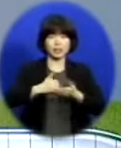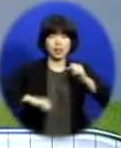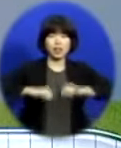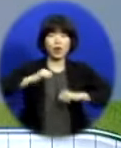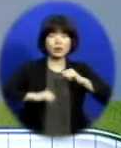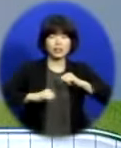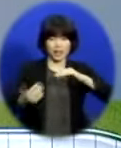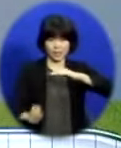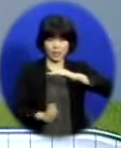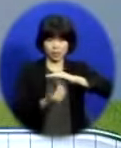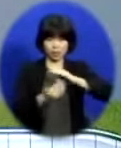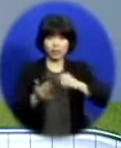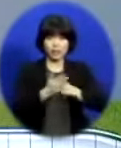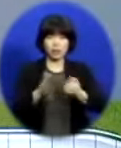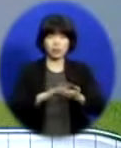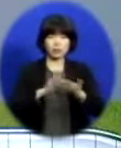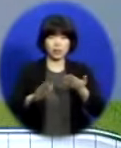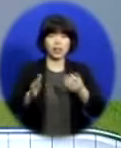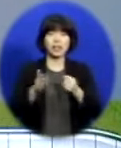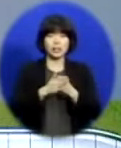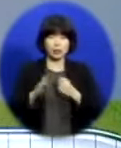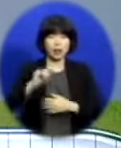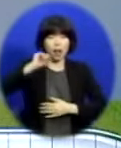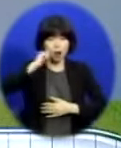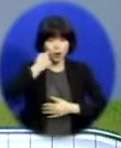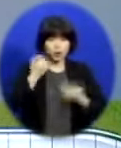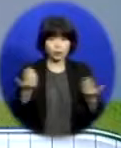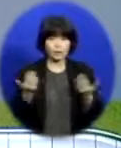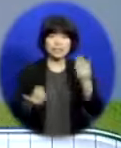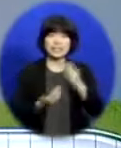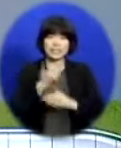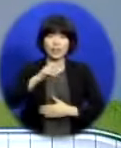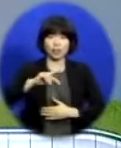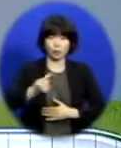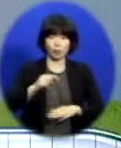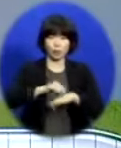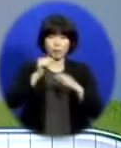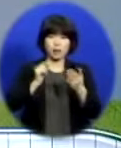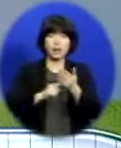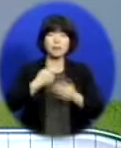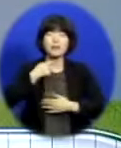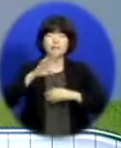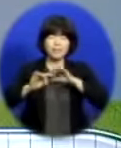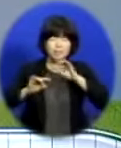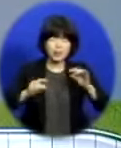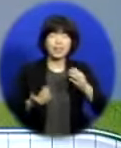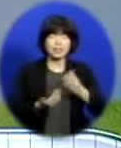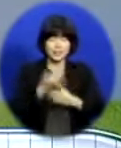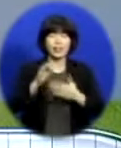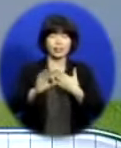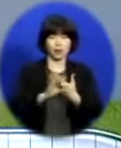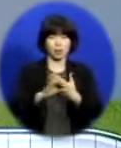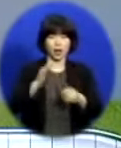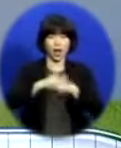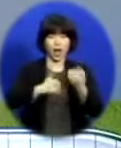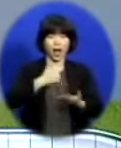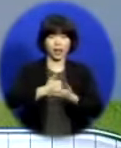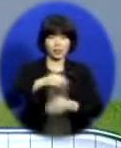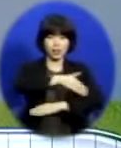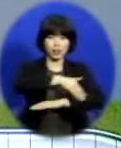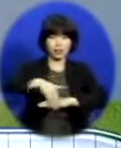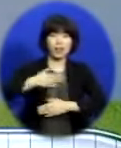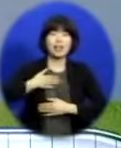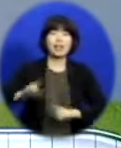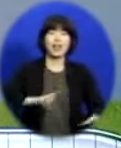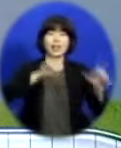때문입니다 그러므로 어려운 일이 생겼다 라도 마음에 갈급함이 일어났다면 그 하나님의 계획이 내